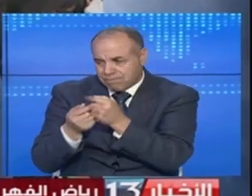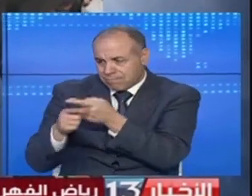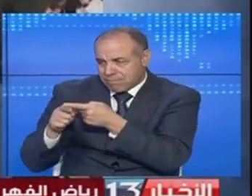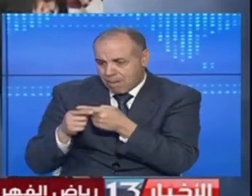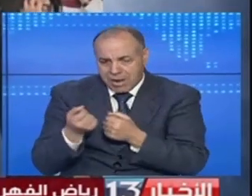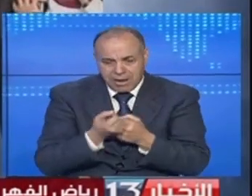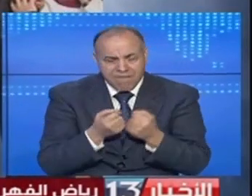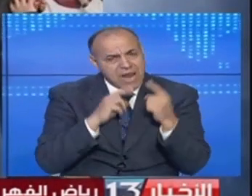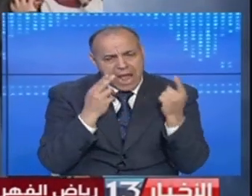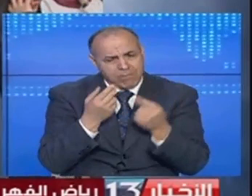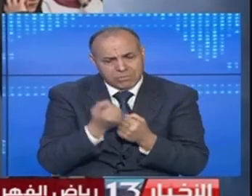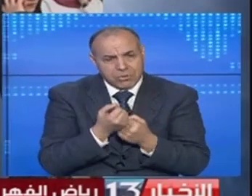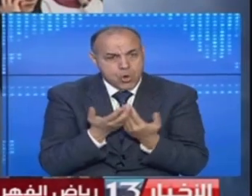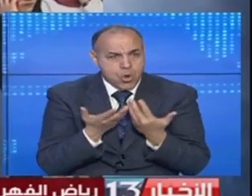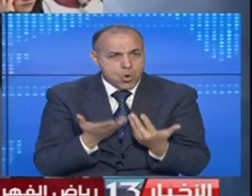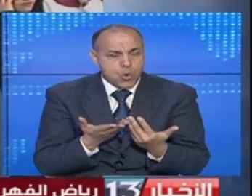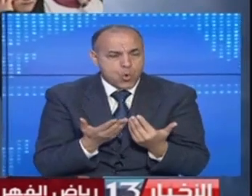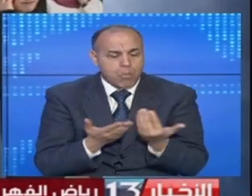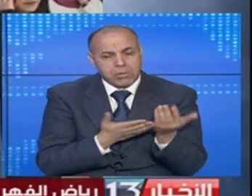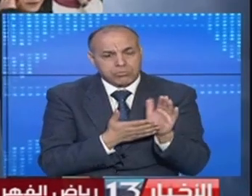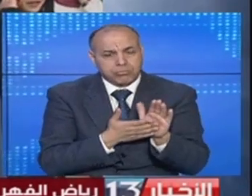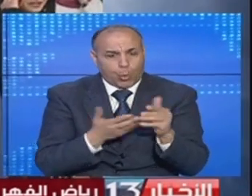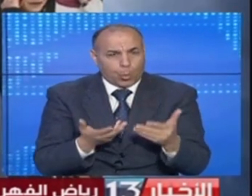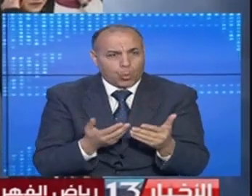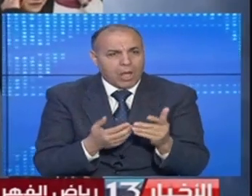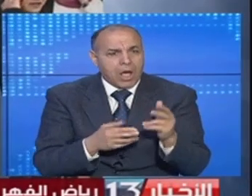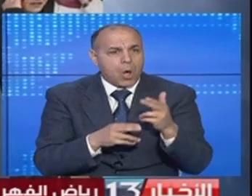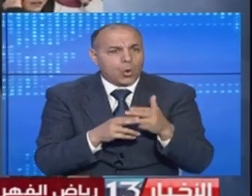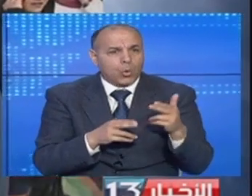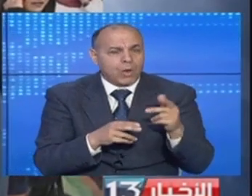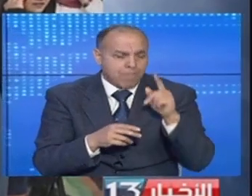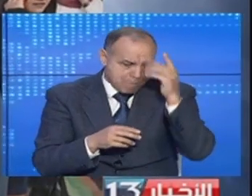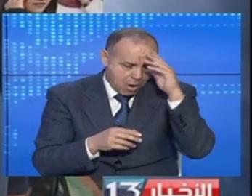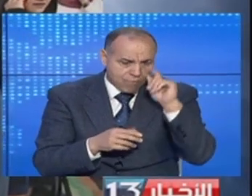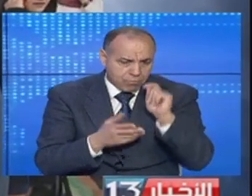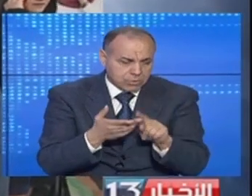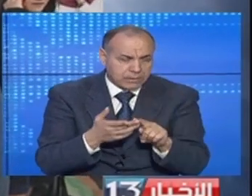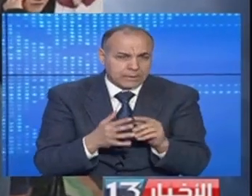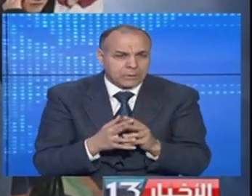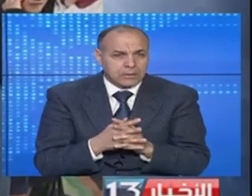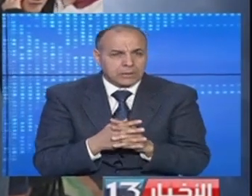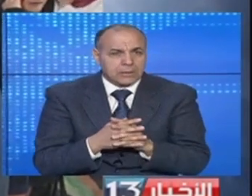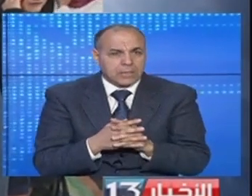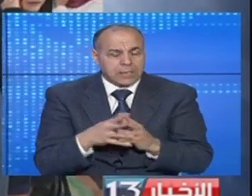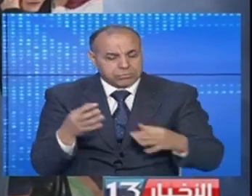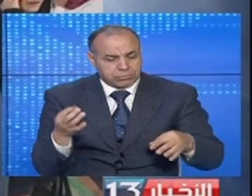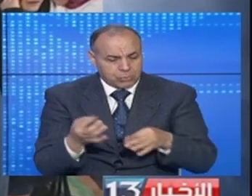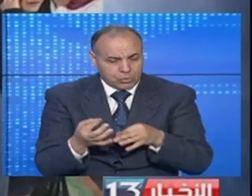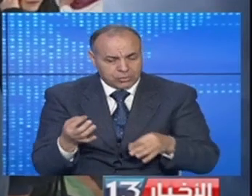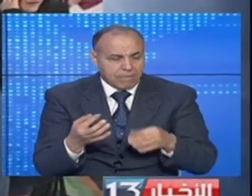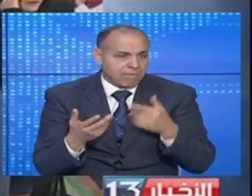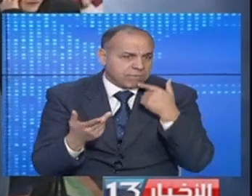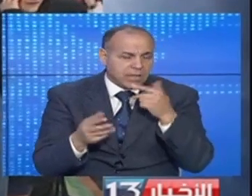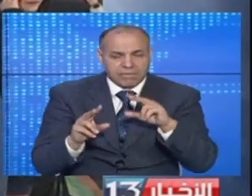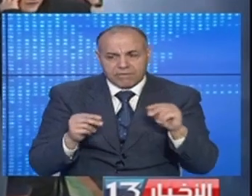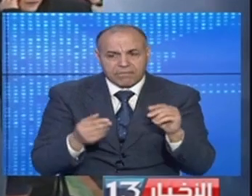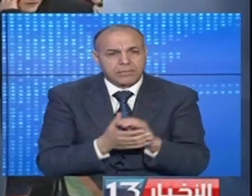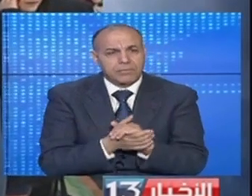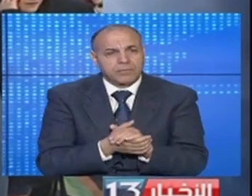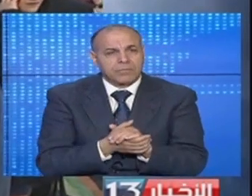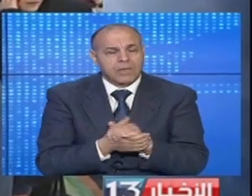اليوم يعني اكثر من عرض اللي عملتها في روما انه اه كيف كيف